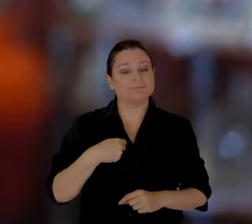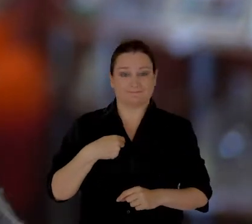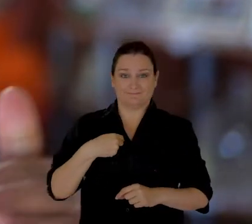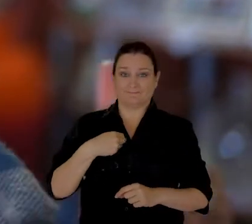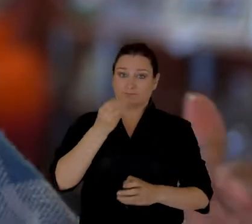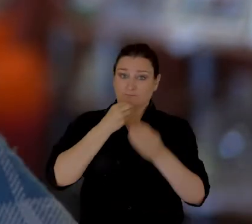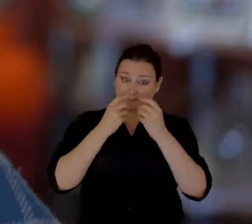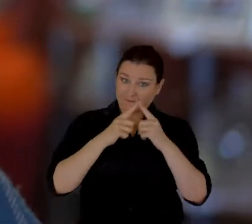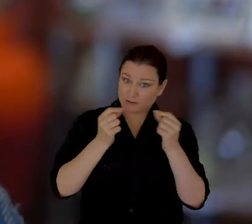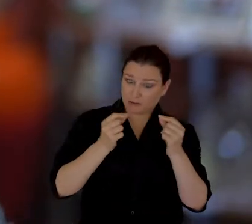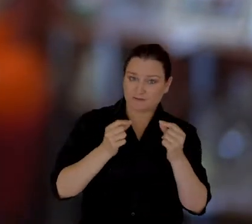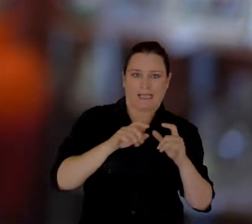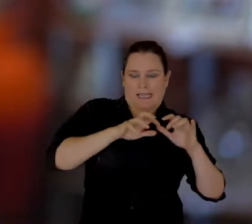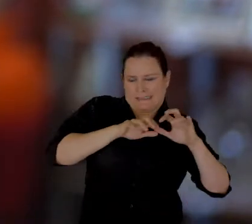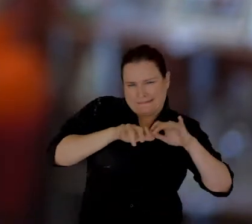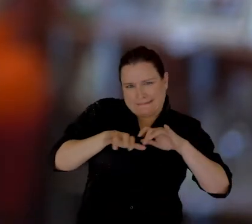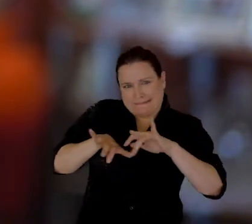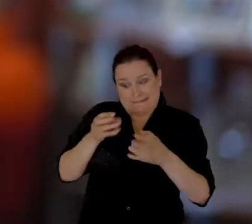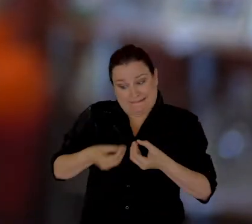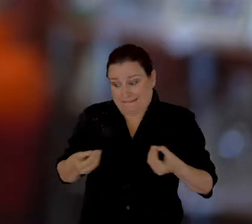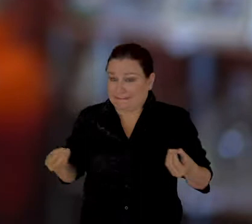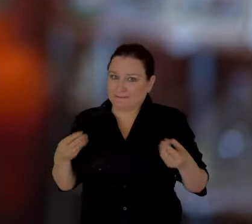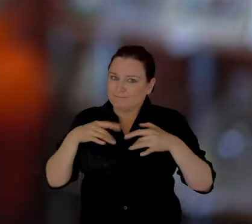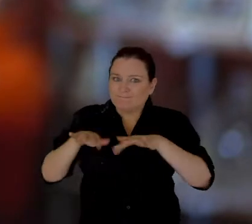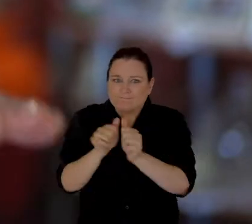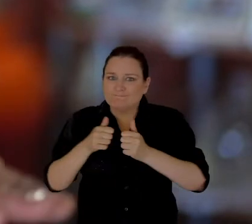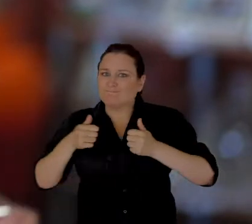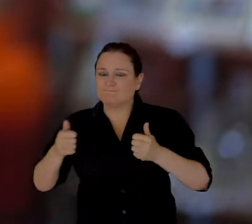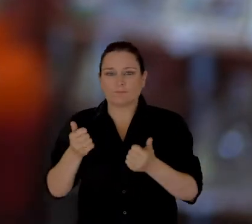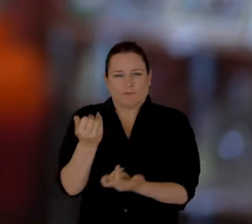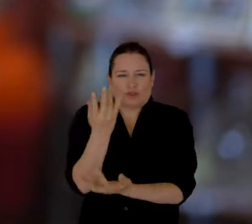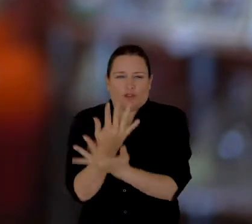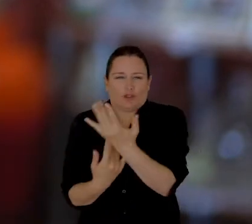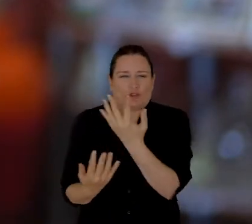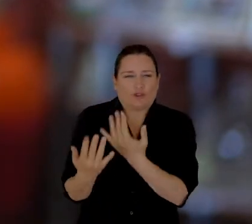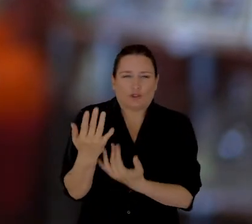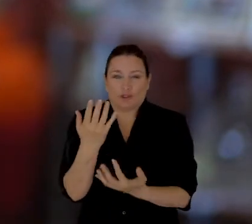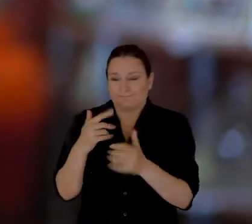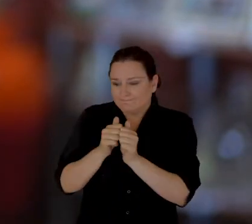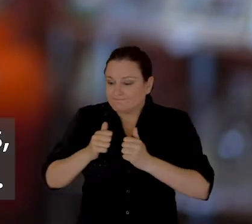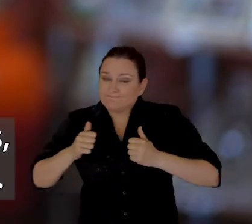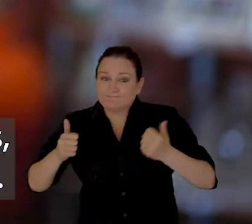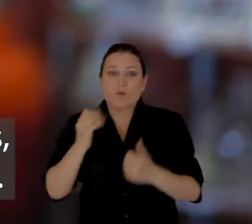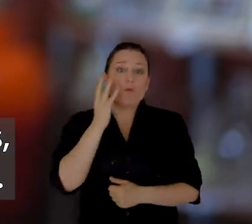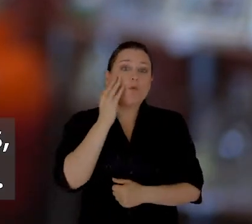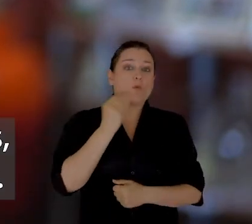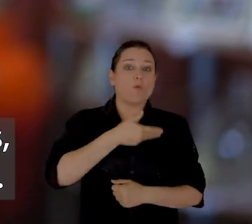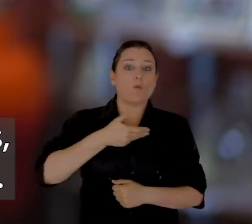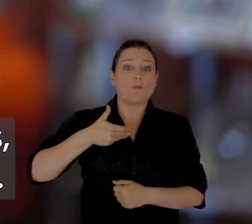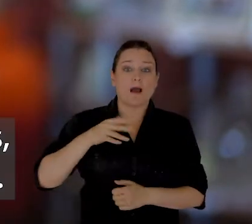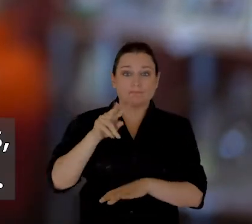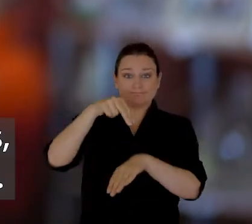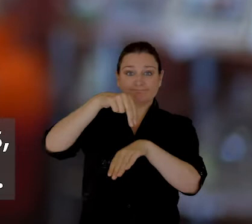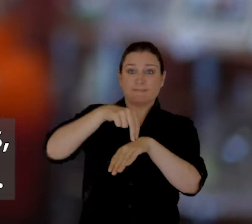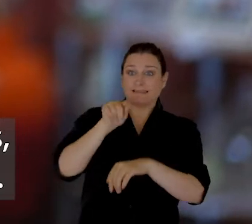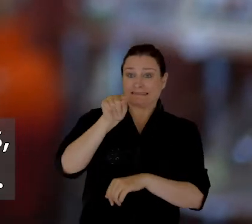ons gewoonlik om die vuur gaan gesit, en daar sit ons ouma daar. En wanneer ons nie